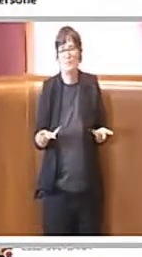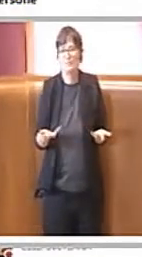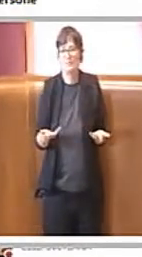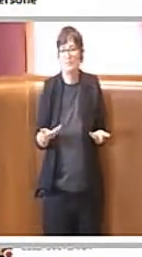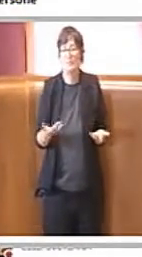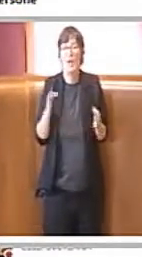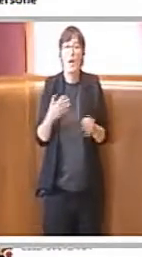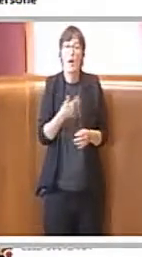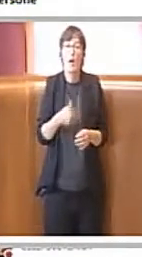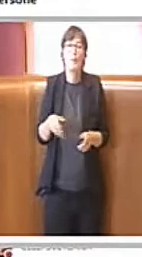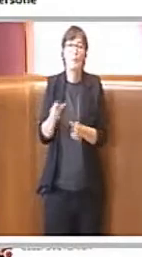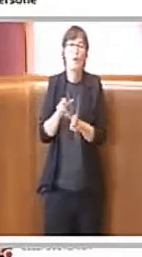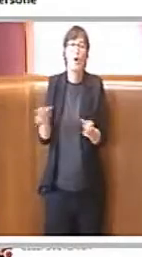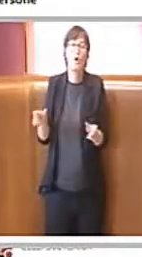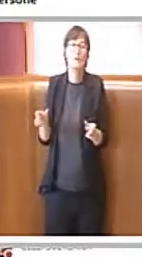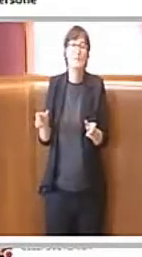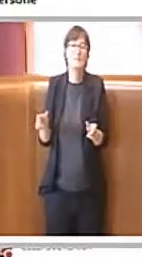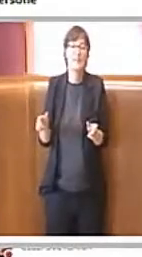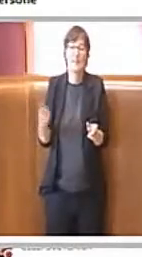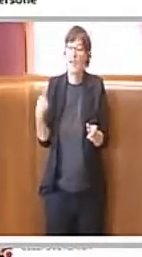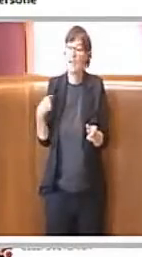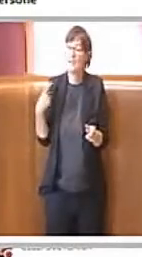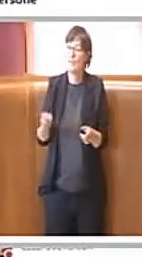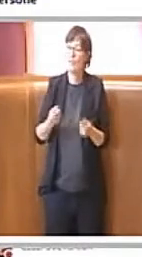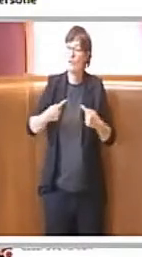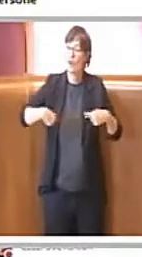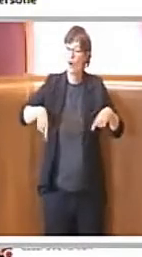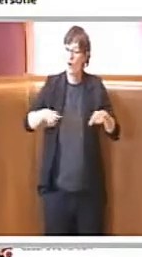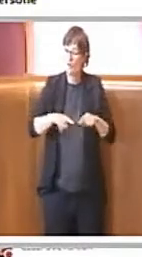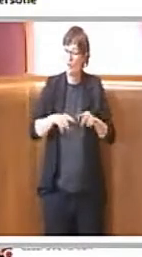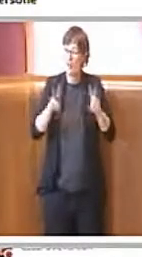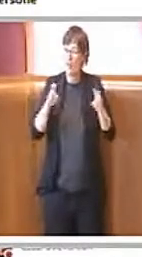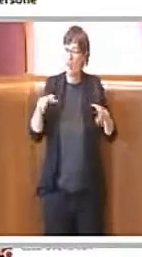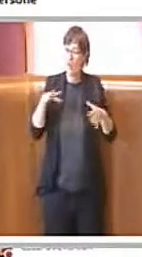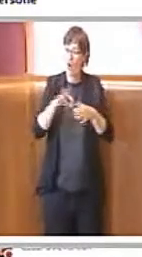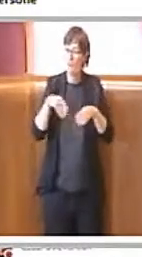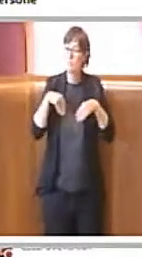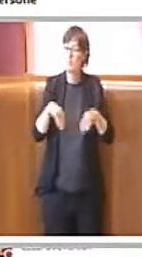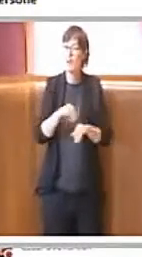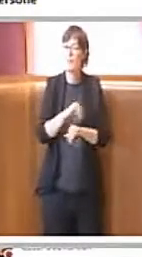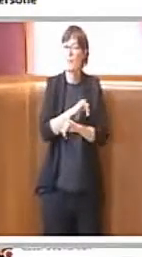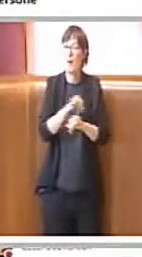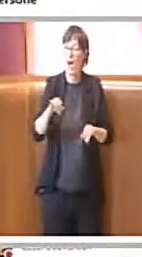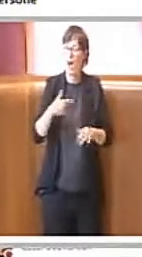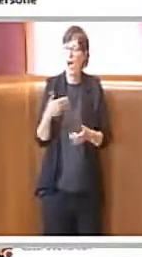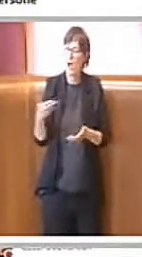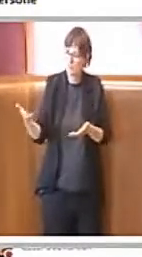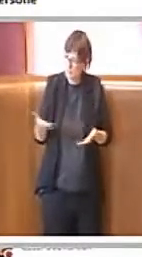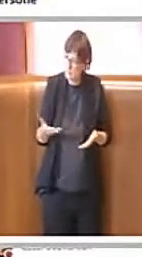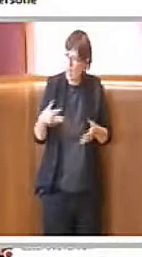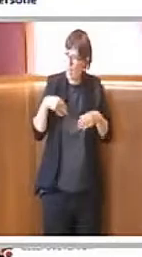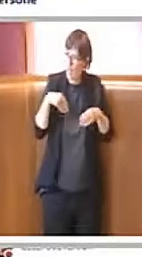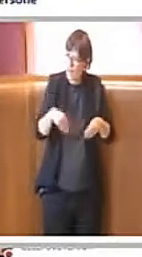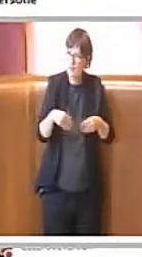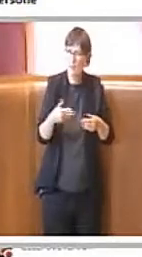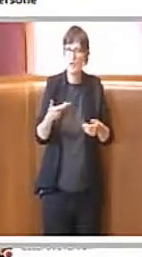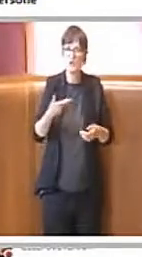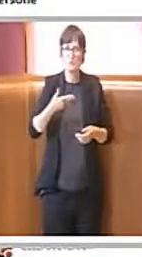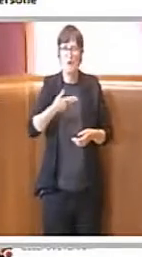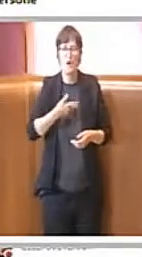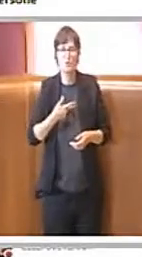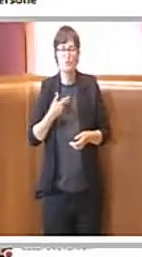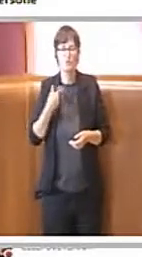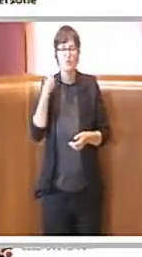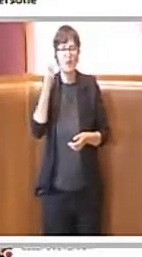partecipato neanche a una delle commissioni relative al tema, quindi invito a partecipare se si hanno delle obiezioni